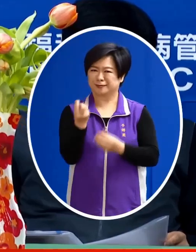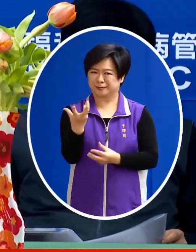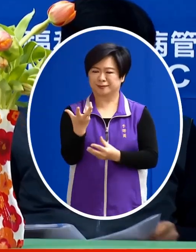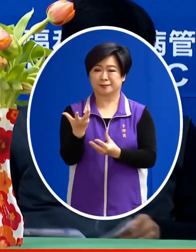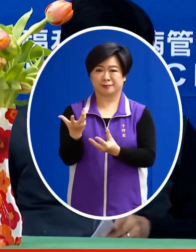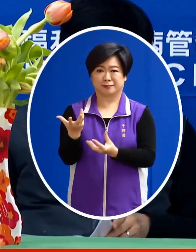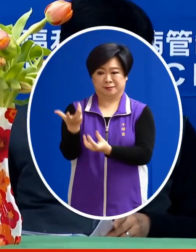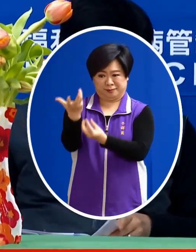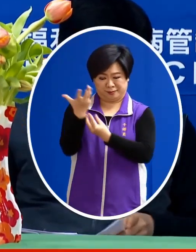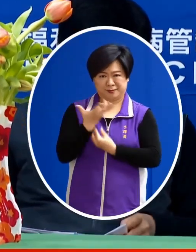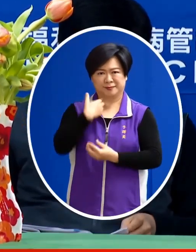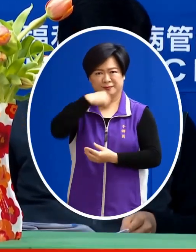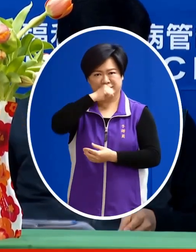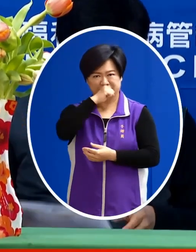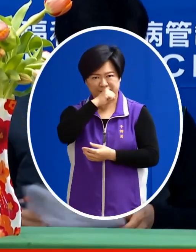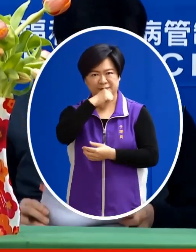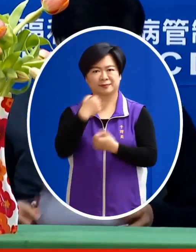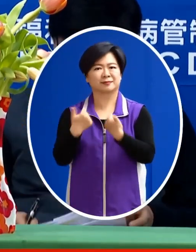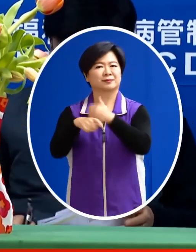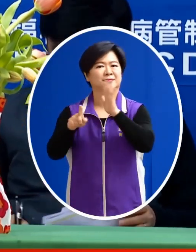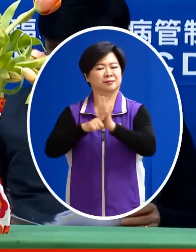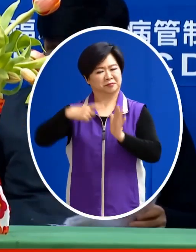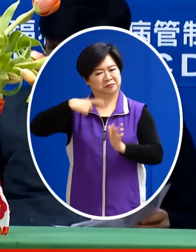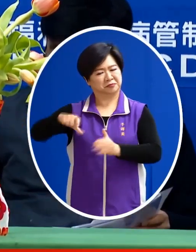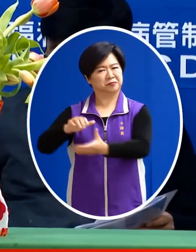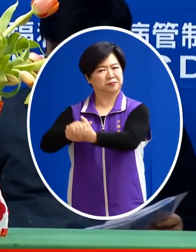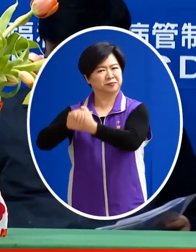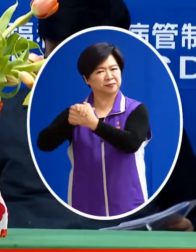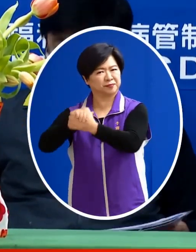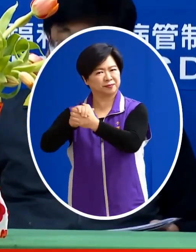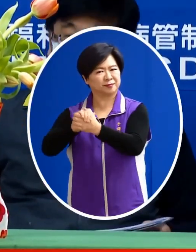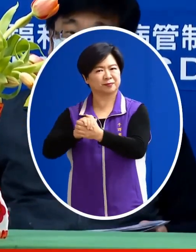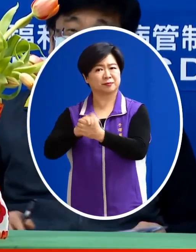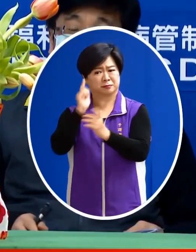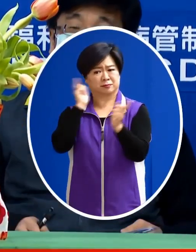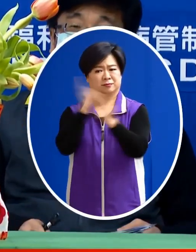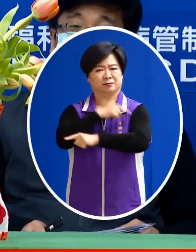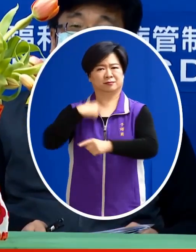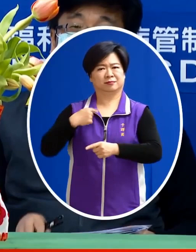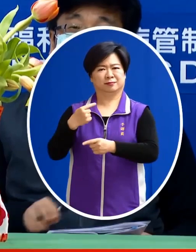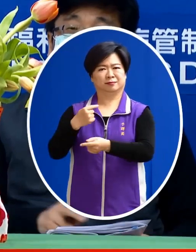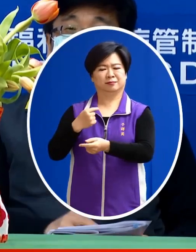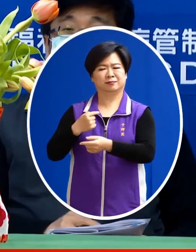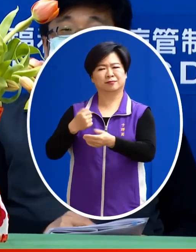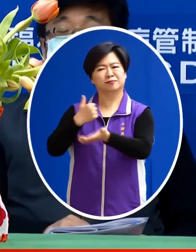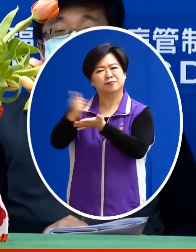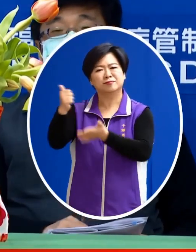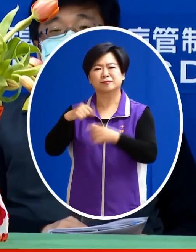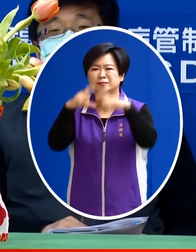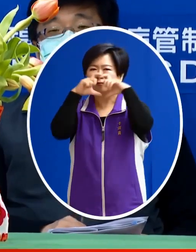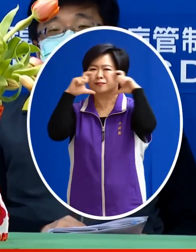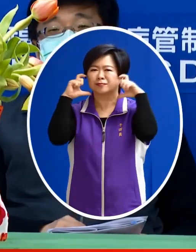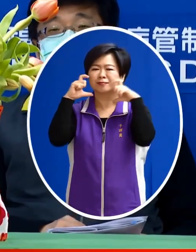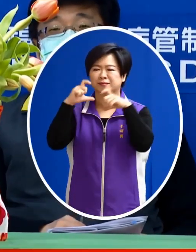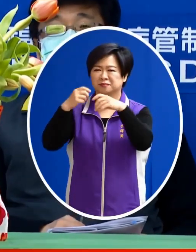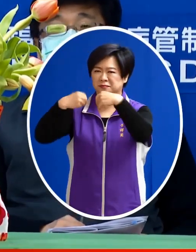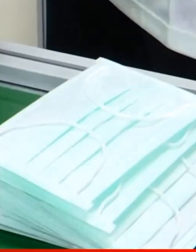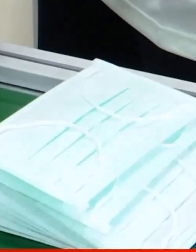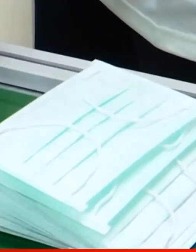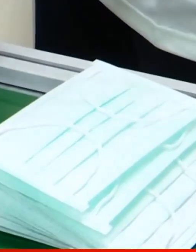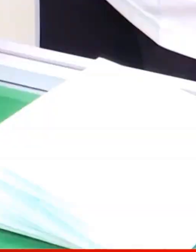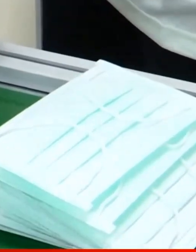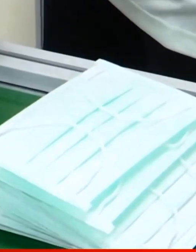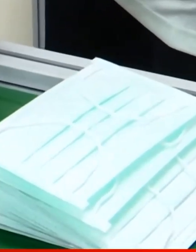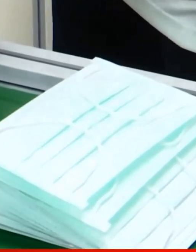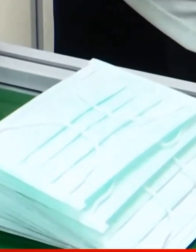米で感染し台湾で発症した感染者が急増してから初めてです。陳志忠部長